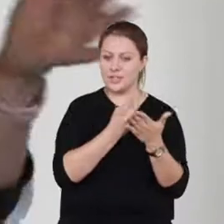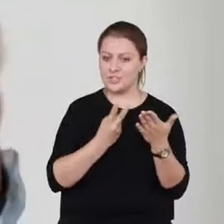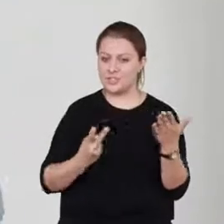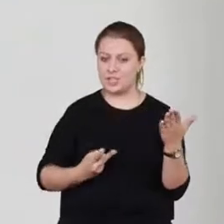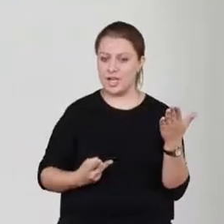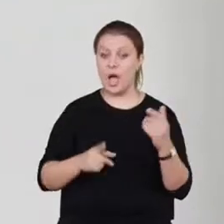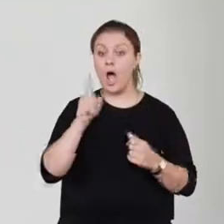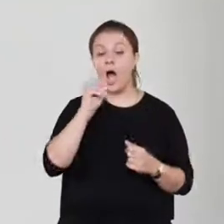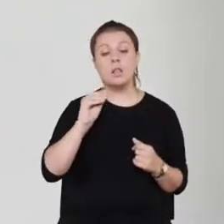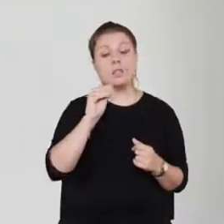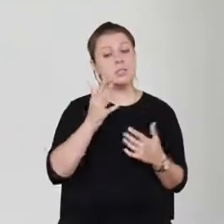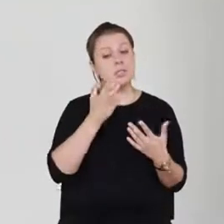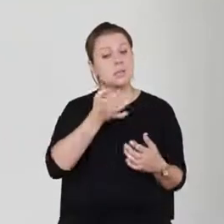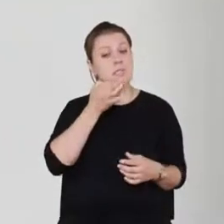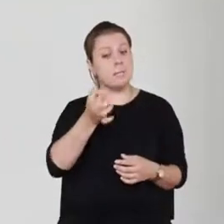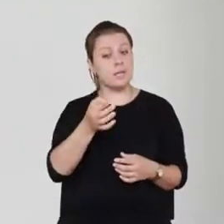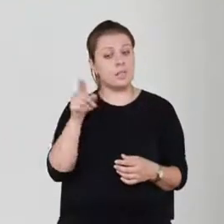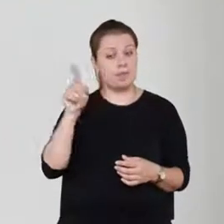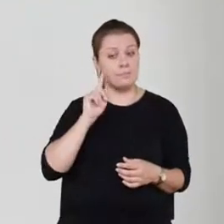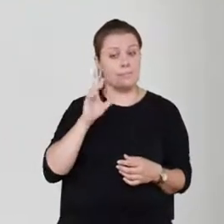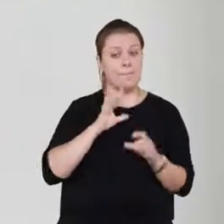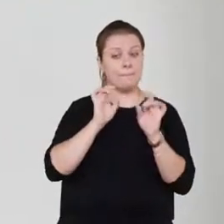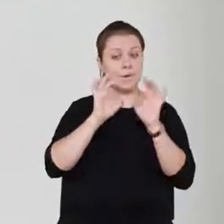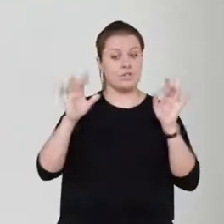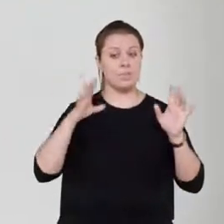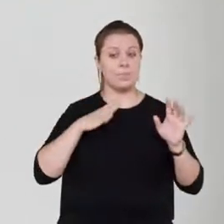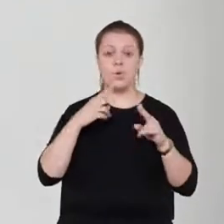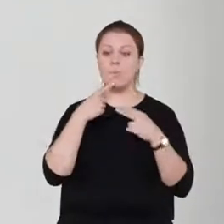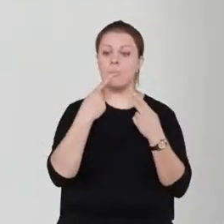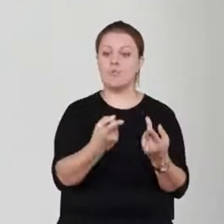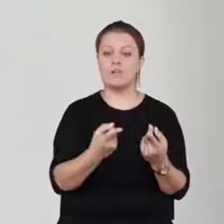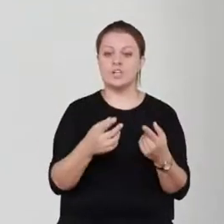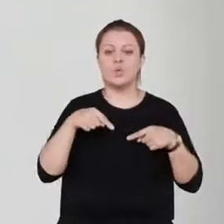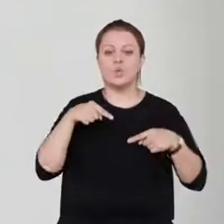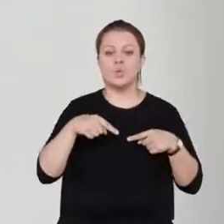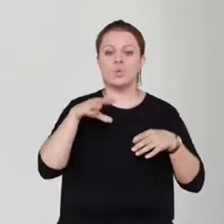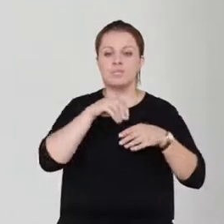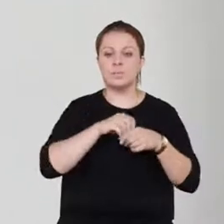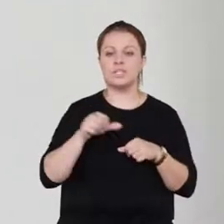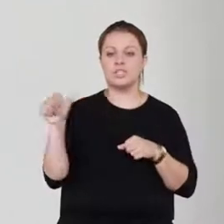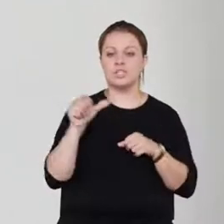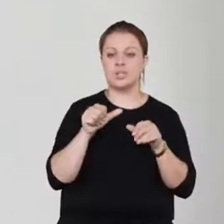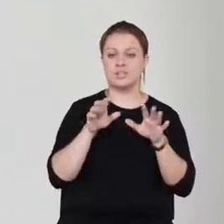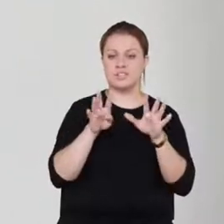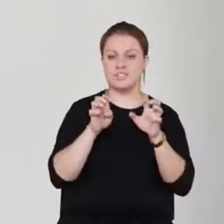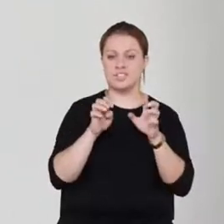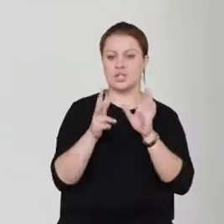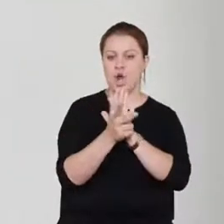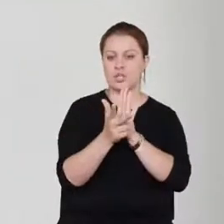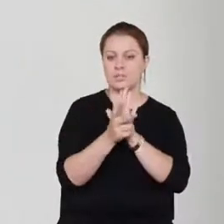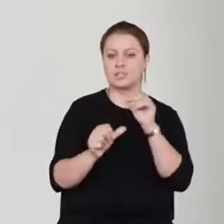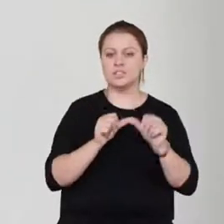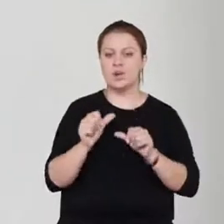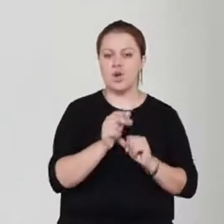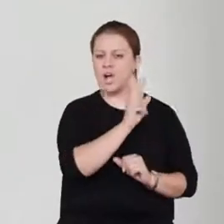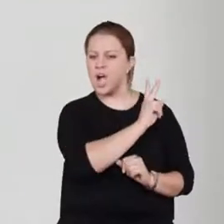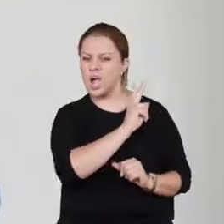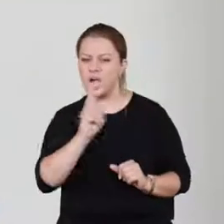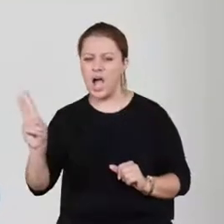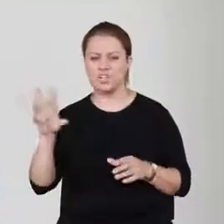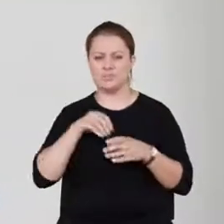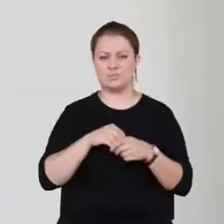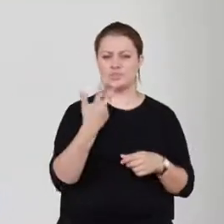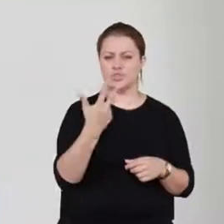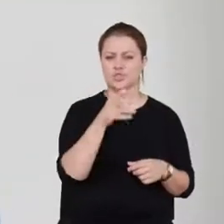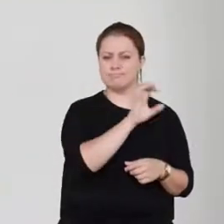pan profesor Leszczyński zaczął o tym mówić, jak u progu niepodległości w tym 1918 roku każdy z tych ruchów trzech